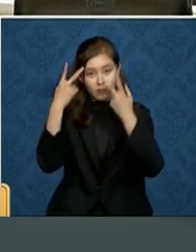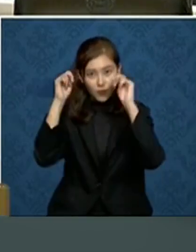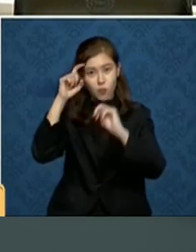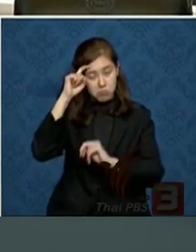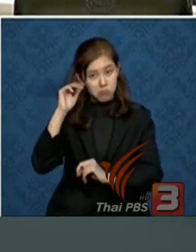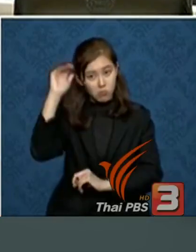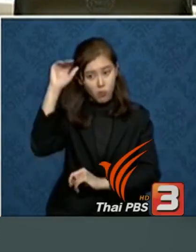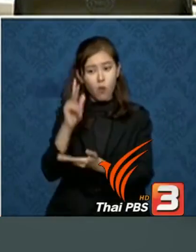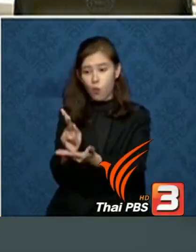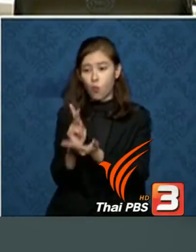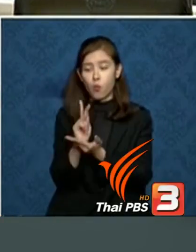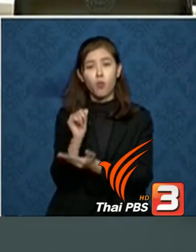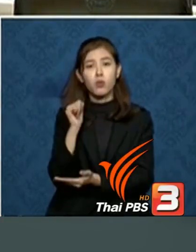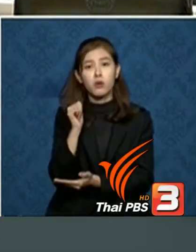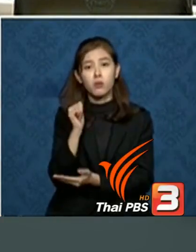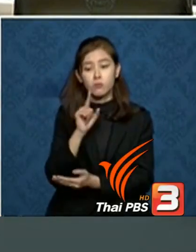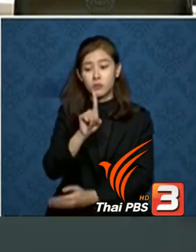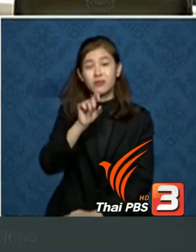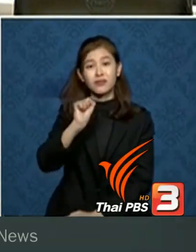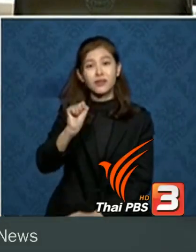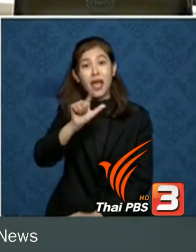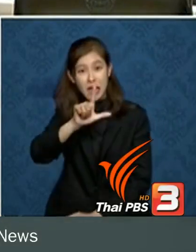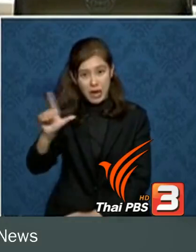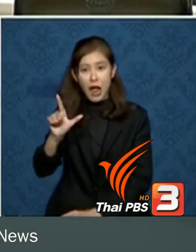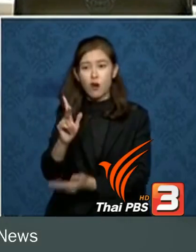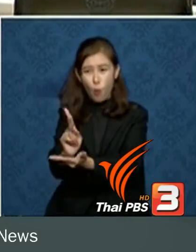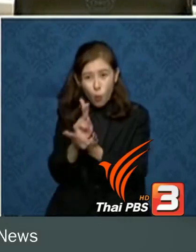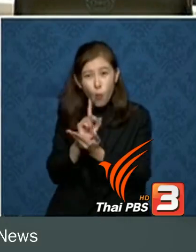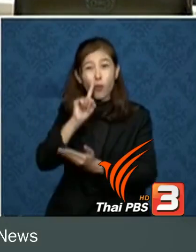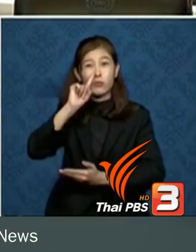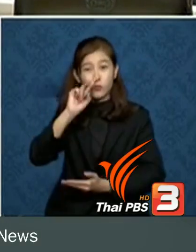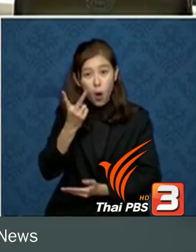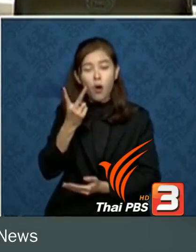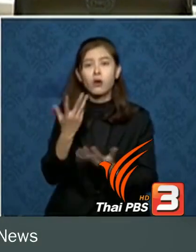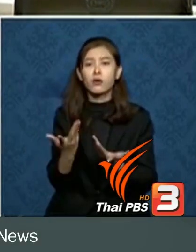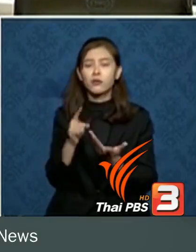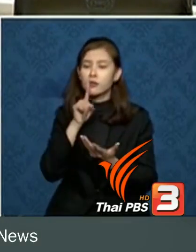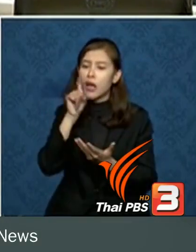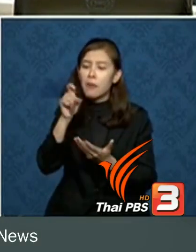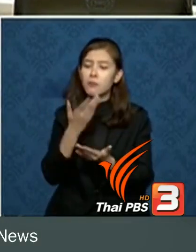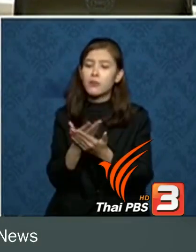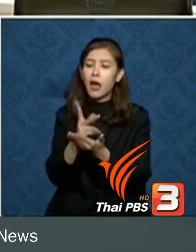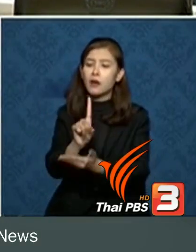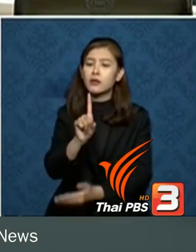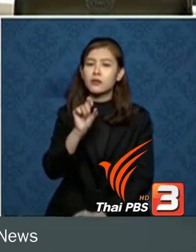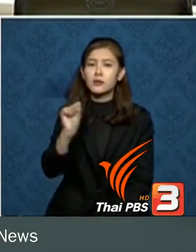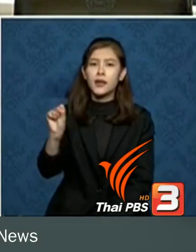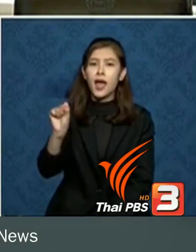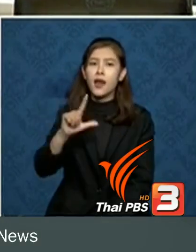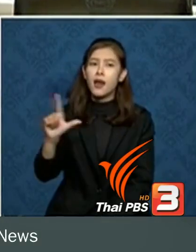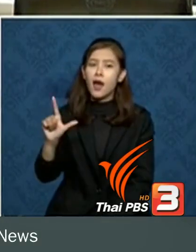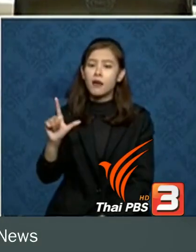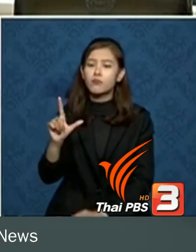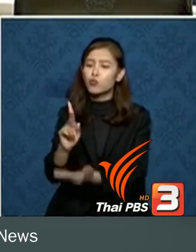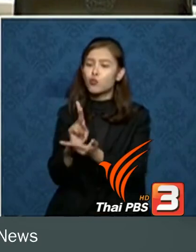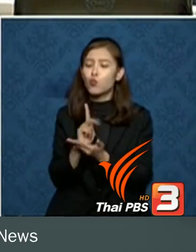ชมพูท่านกู้เพิ่มขึ้นแสนล้านผมขอถามครับว่าท่านเอาไปทำอะไรครับไปแบ่งเค้กกันยังไง